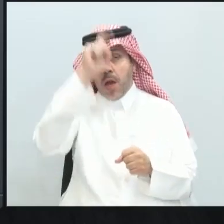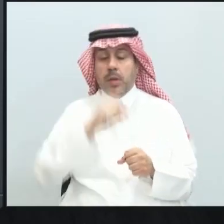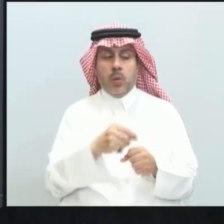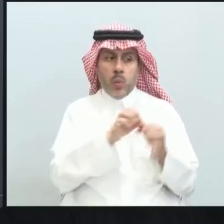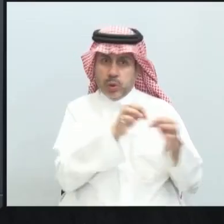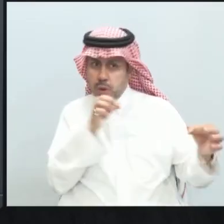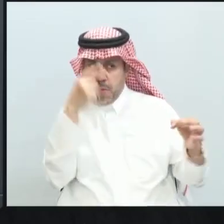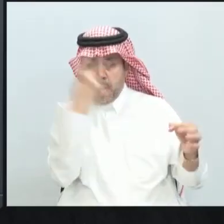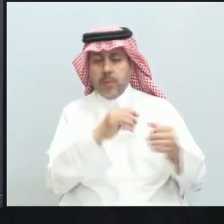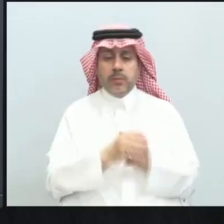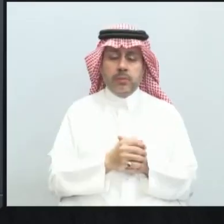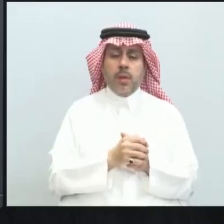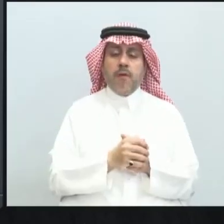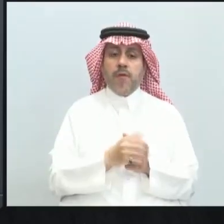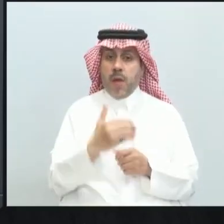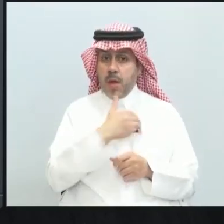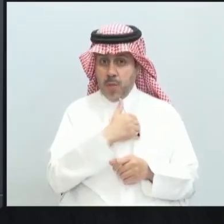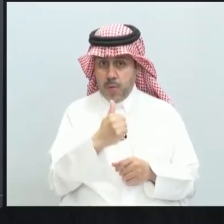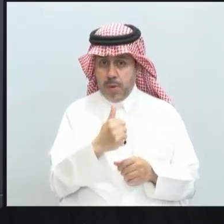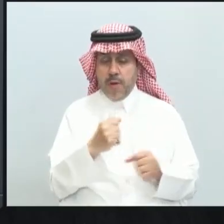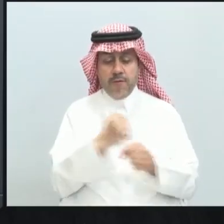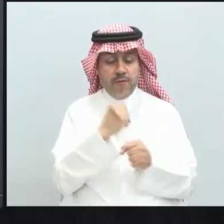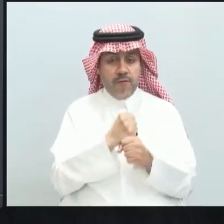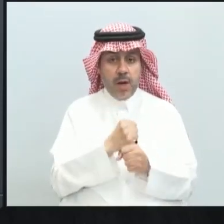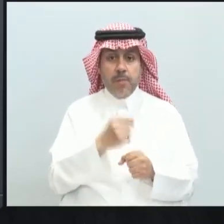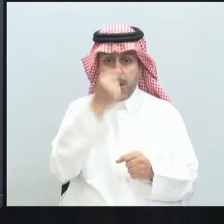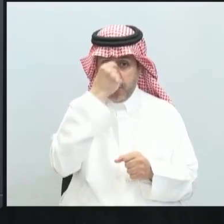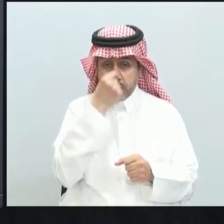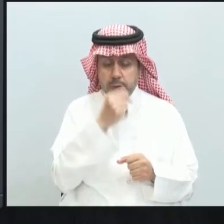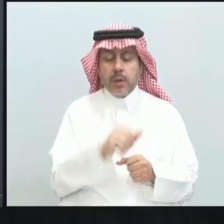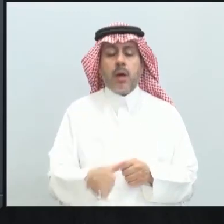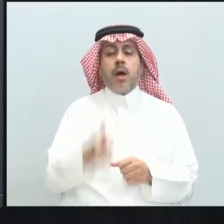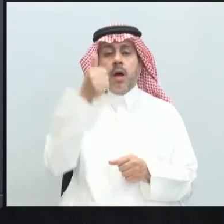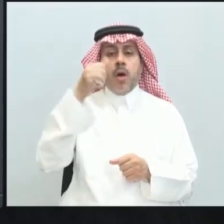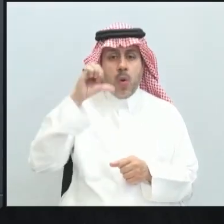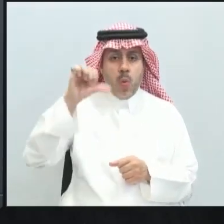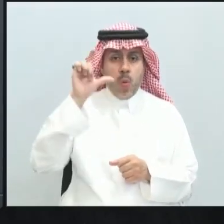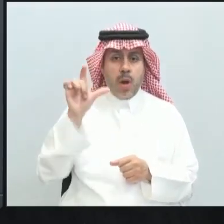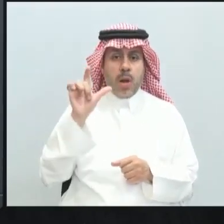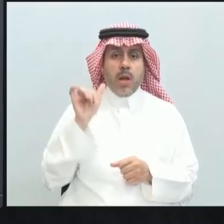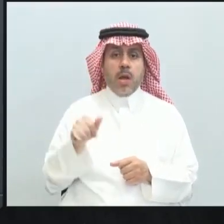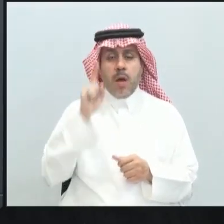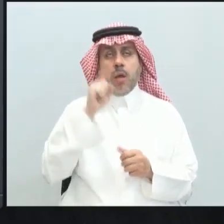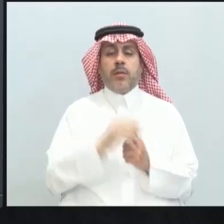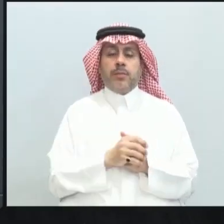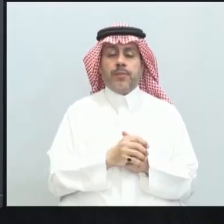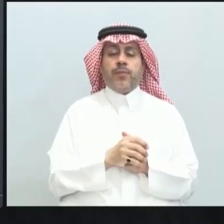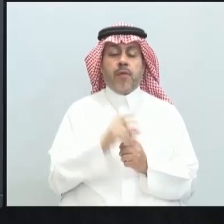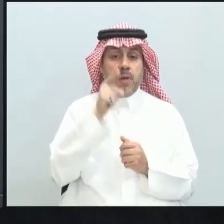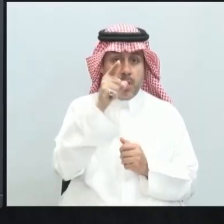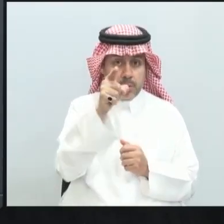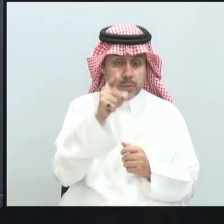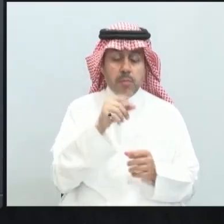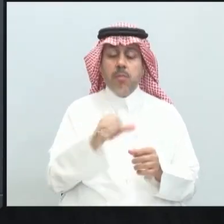بنواهيه فاذا اتى العبد بهذه الصفات فهو من اولياء الله تعالى واذا كنت كذلك ايه مبارك فانه